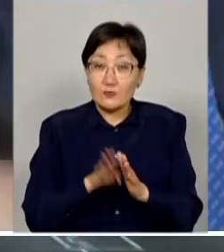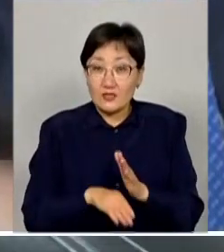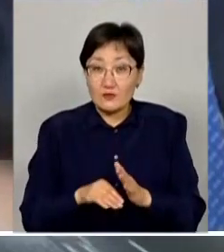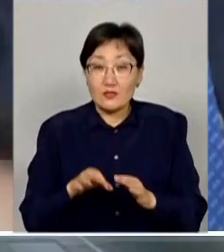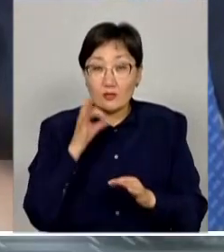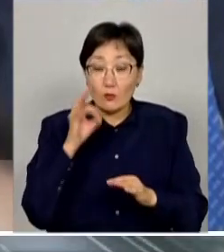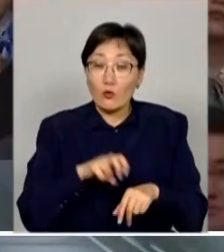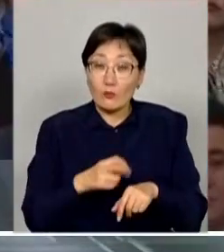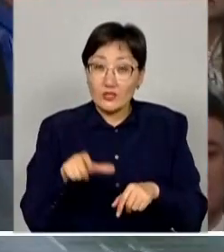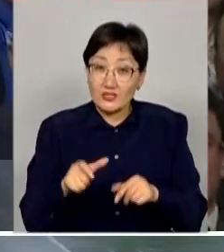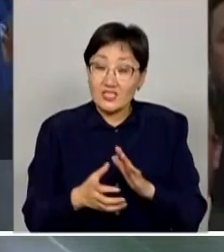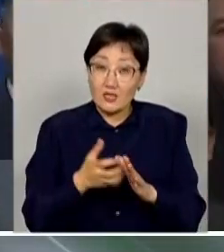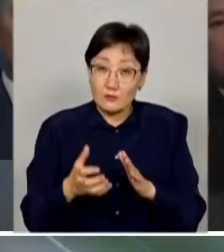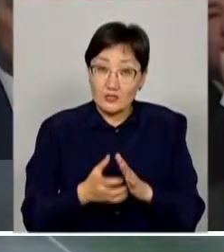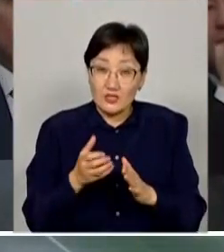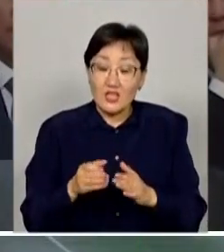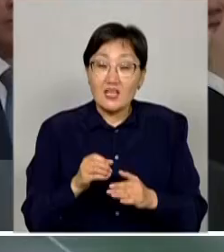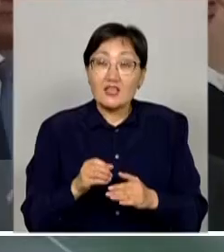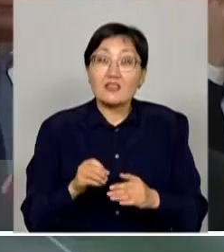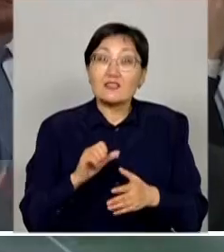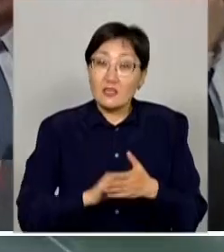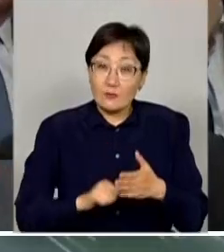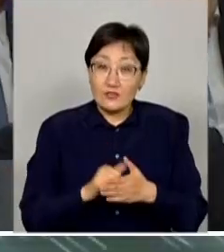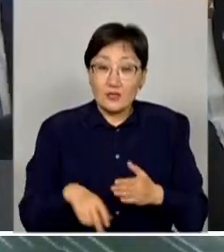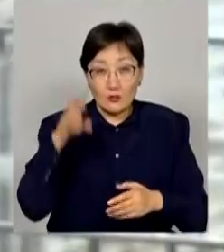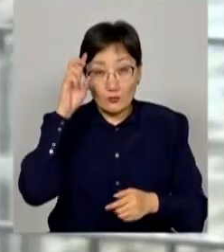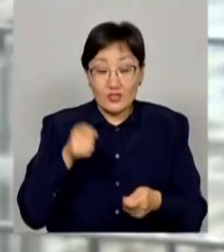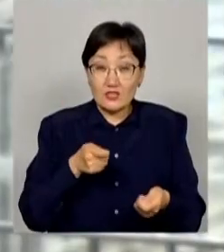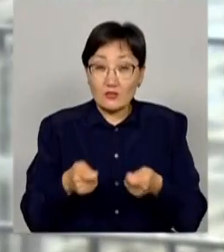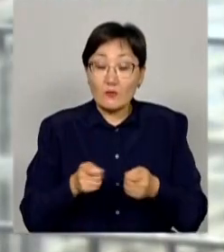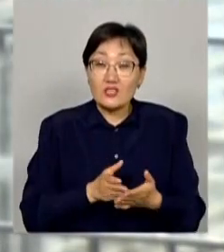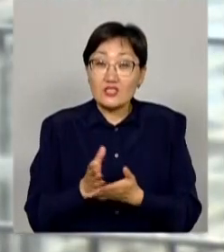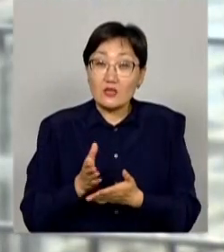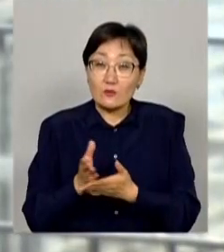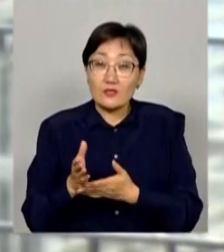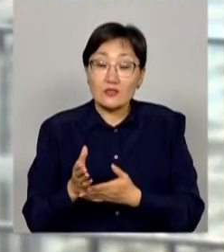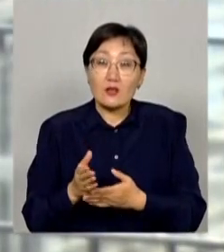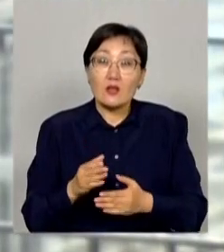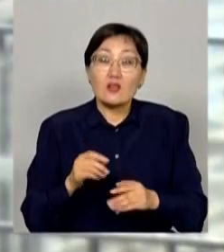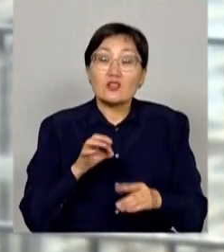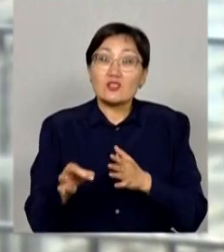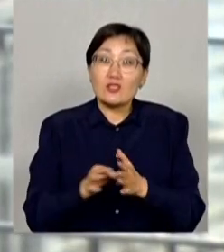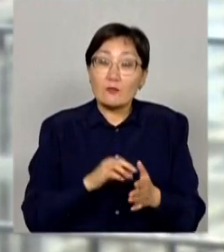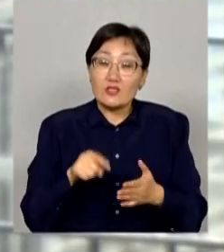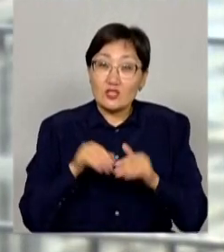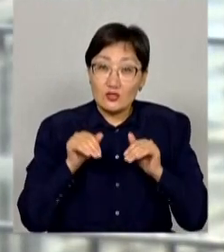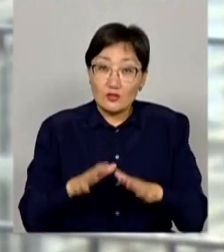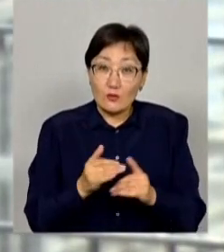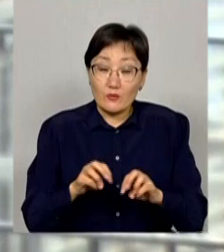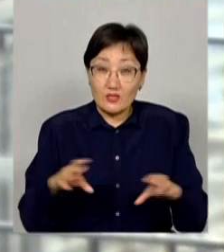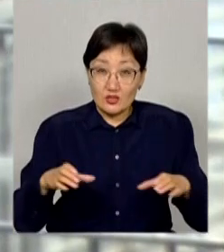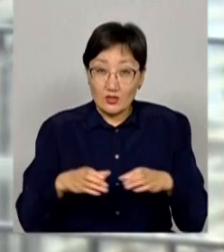білікті дәрігерлердің тапшылығы себеп болып отыр. Мемлекет басшысы саладағы кезек күттірмес мәселені шешу үшін